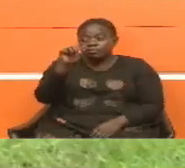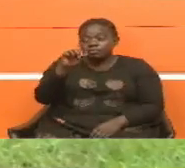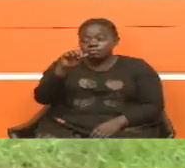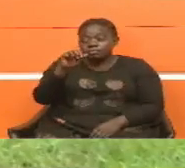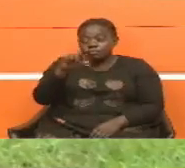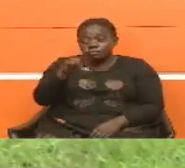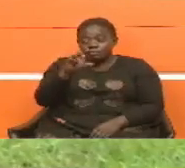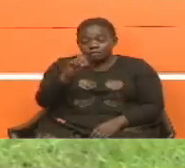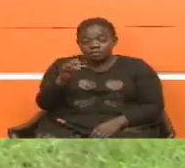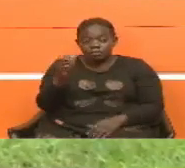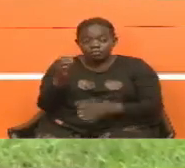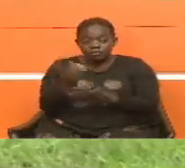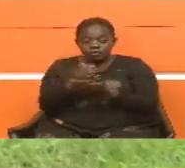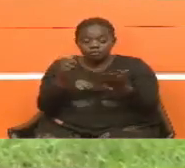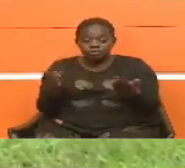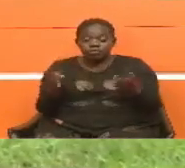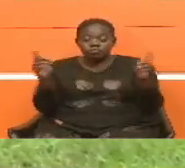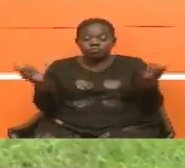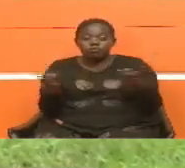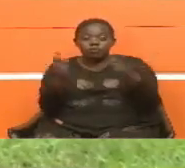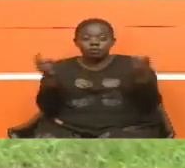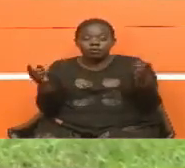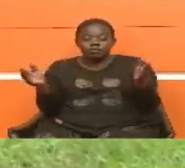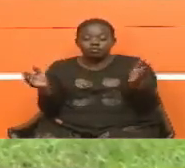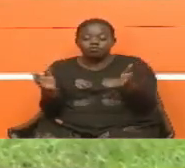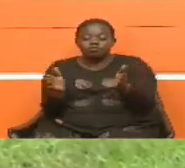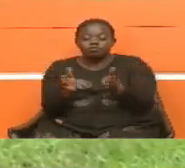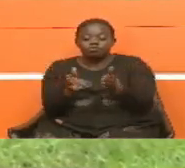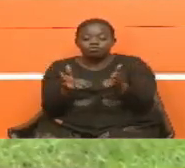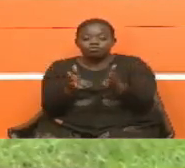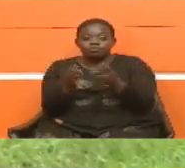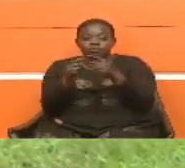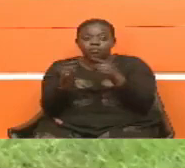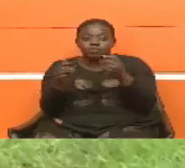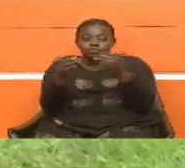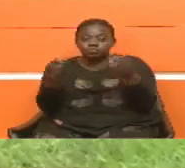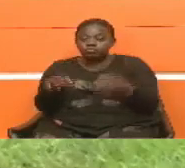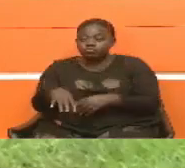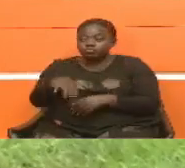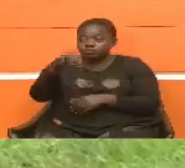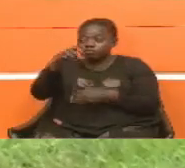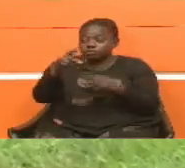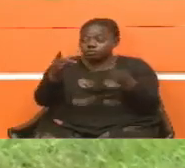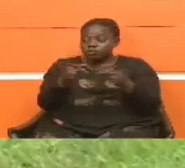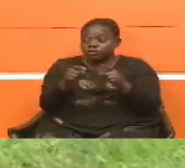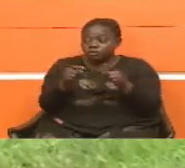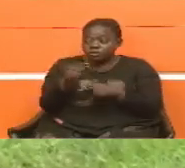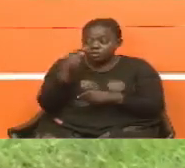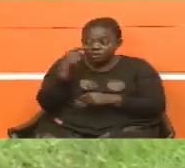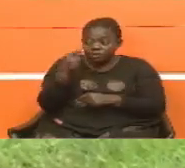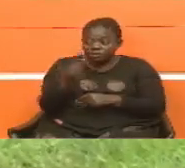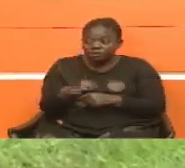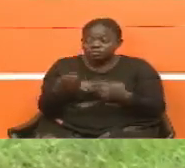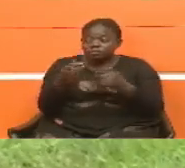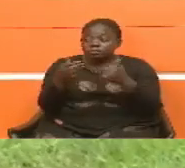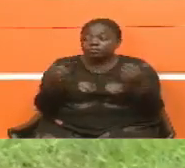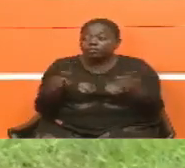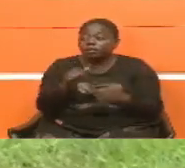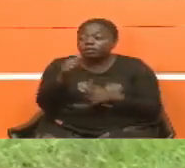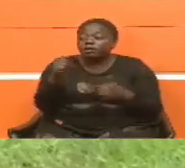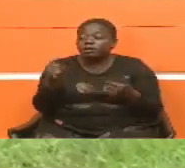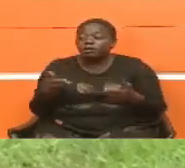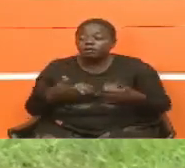ne yateekayo kiraalo ajja eno n'atufunza. Naye abo abaana bakulidde kuno nasanga bakyalina bato, abamu